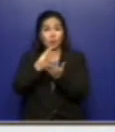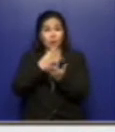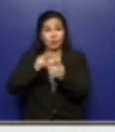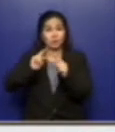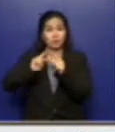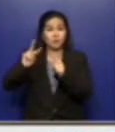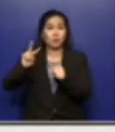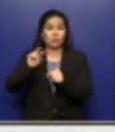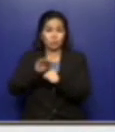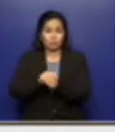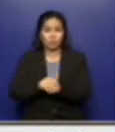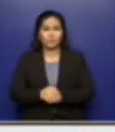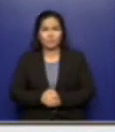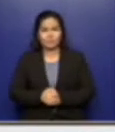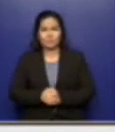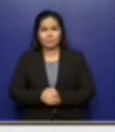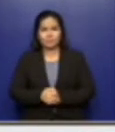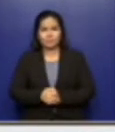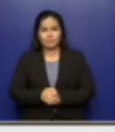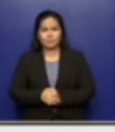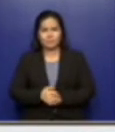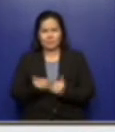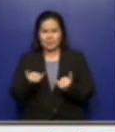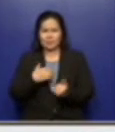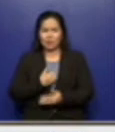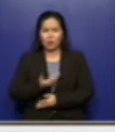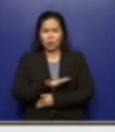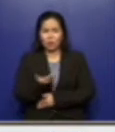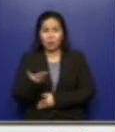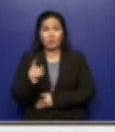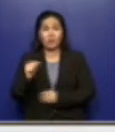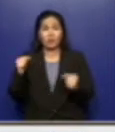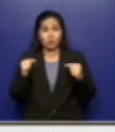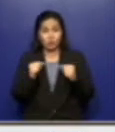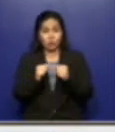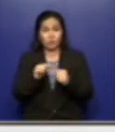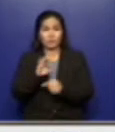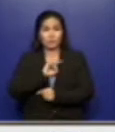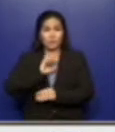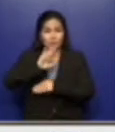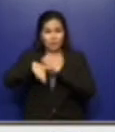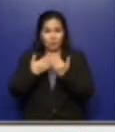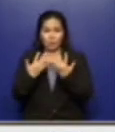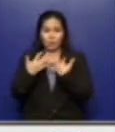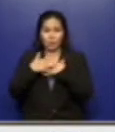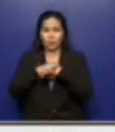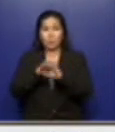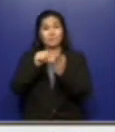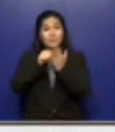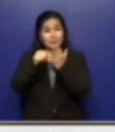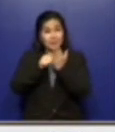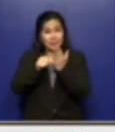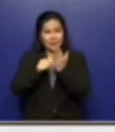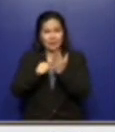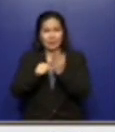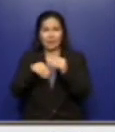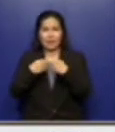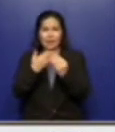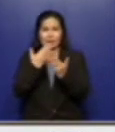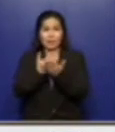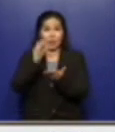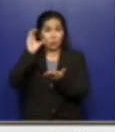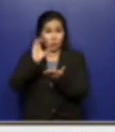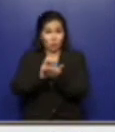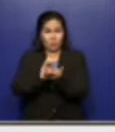านั้นดิฉันเองก็ต้องขอวิงวอนให้เพื่อนสมาชิกนะคะได้โปรดร่วมกันเข้าไปแก้ไขให้งบประมาณจำนว